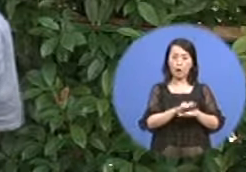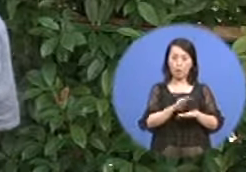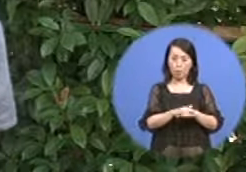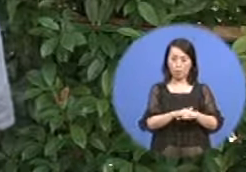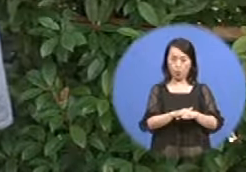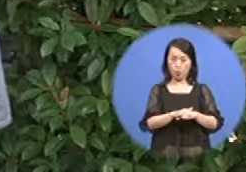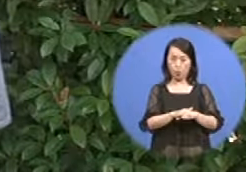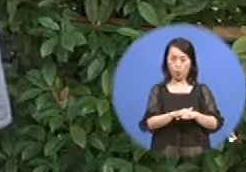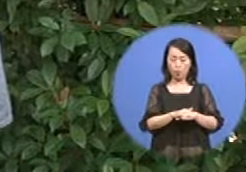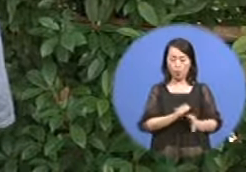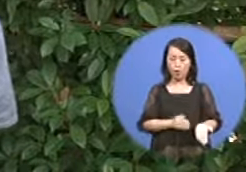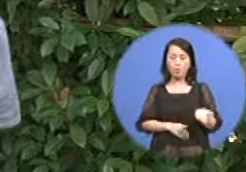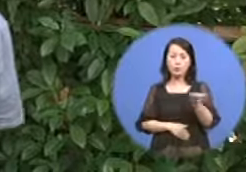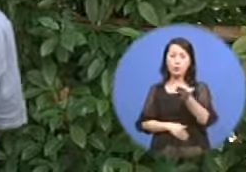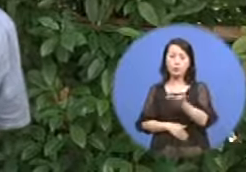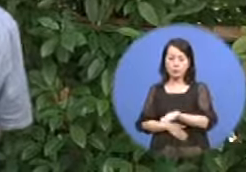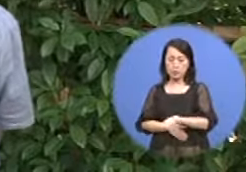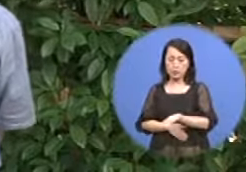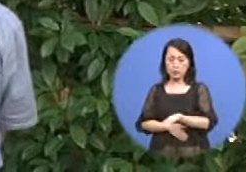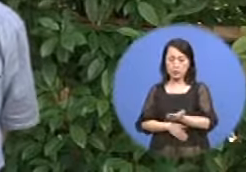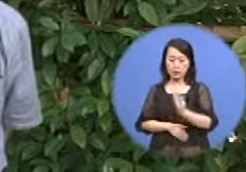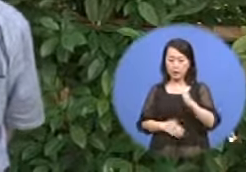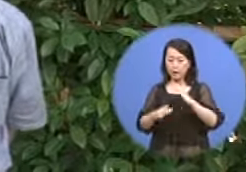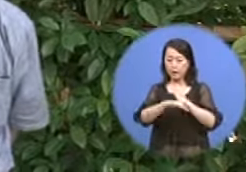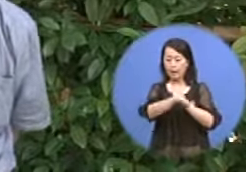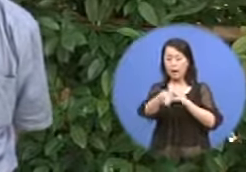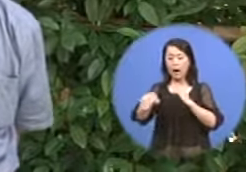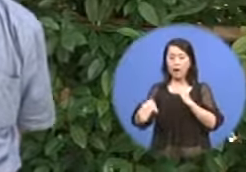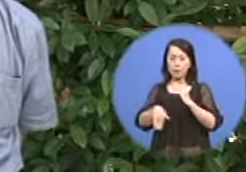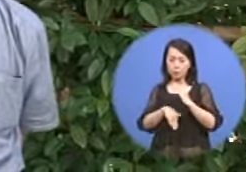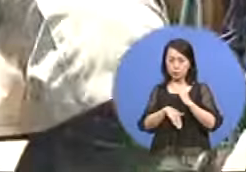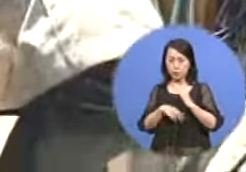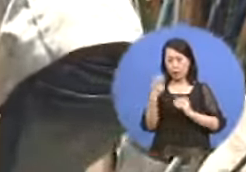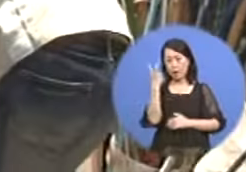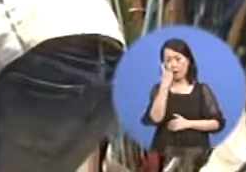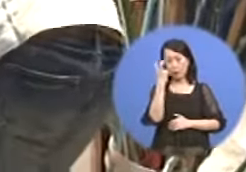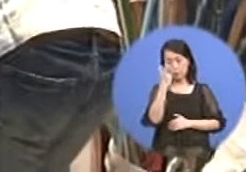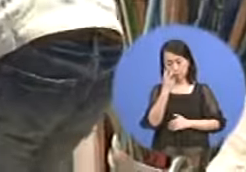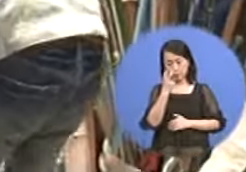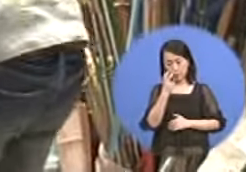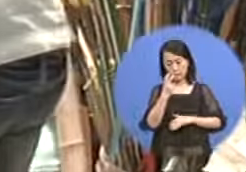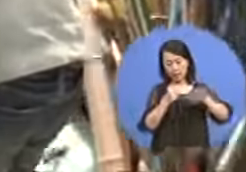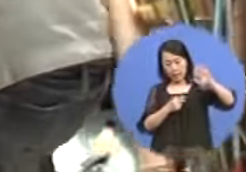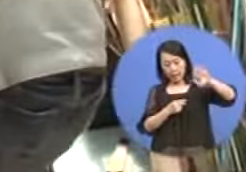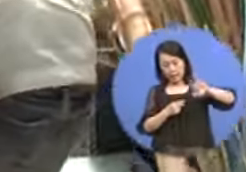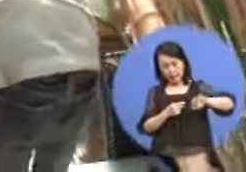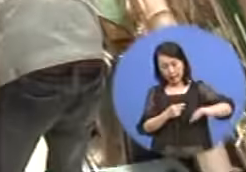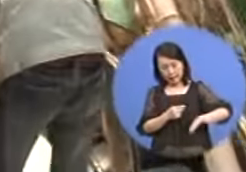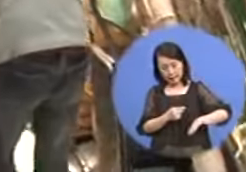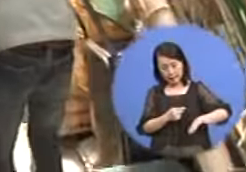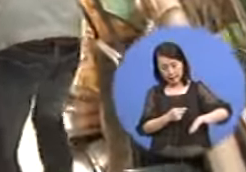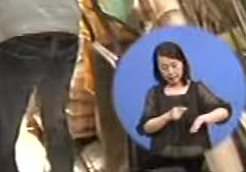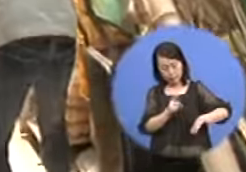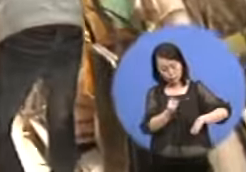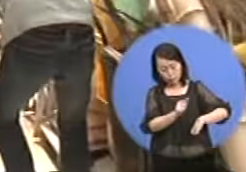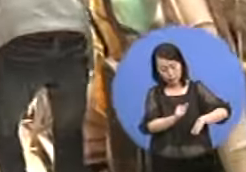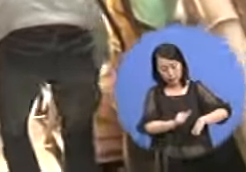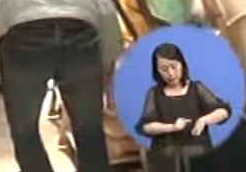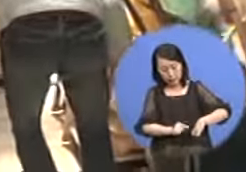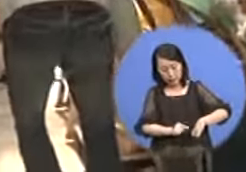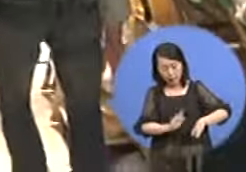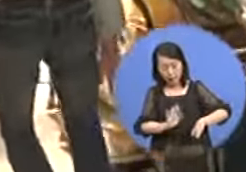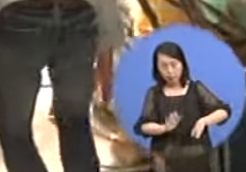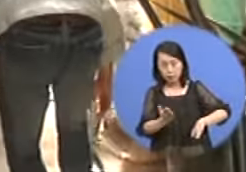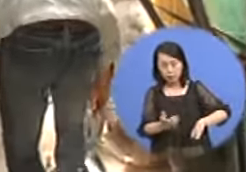して、それが終わると次に外部を確認します。で、外部は外壁の、クラックとかですね、ひび割れ状